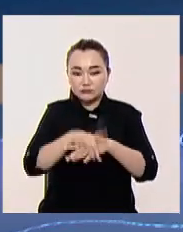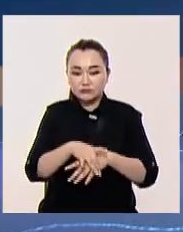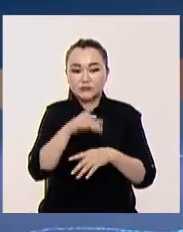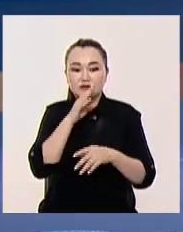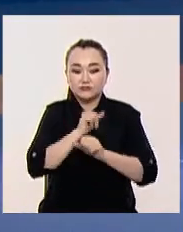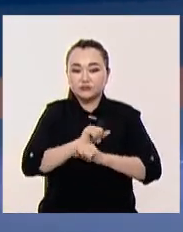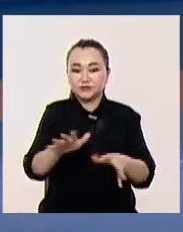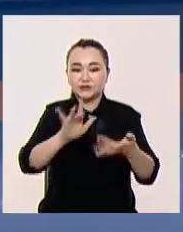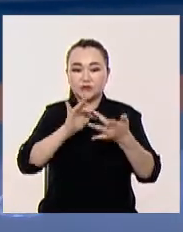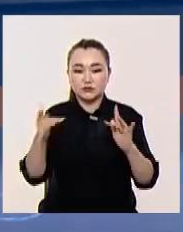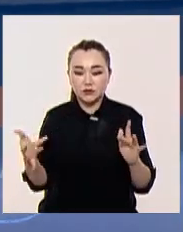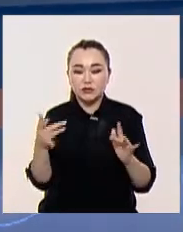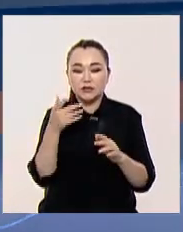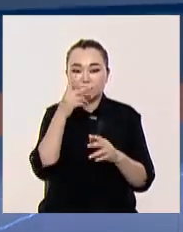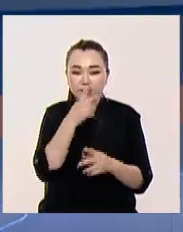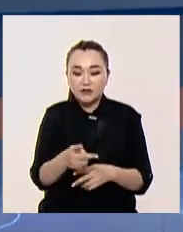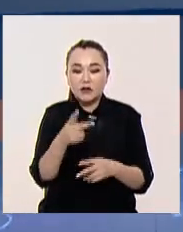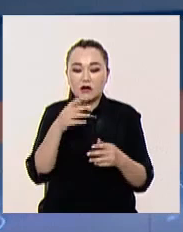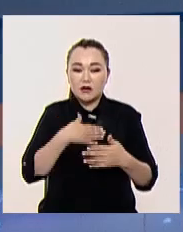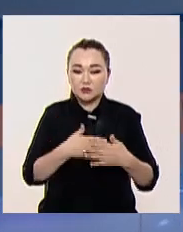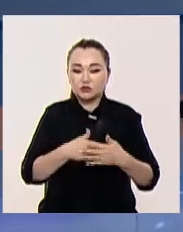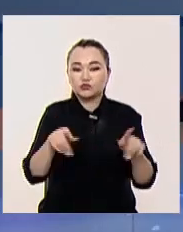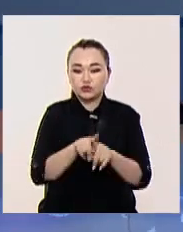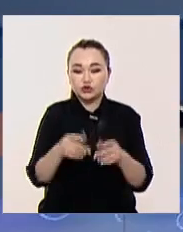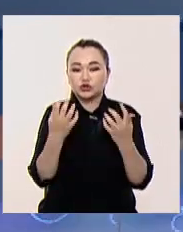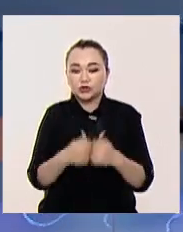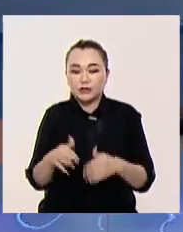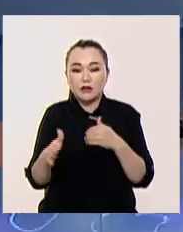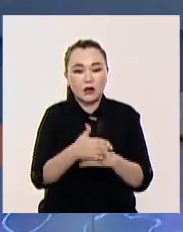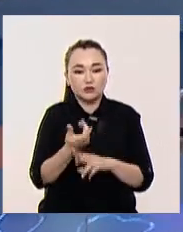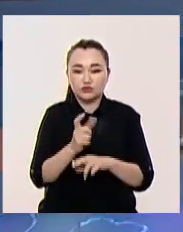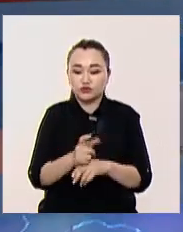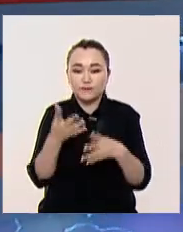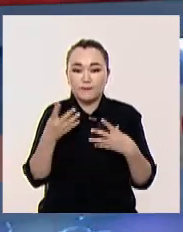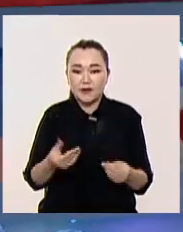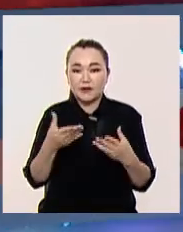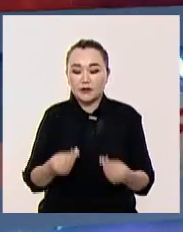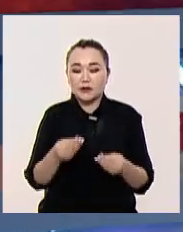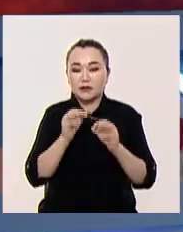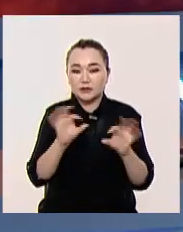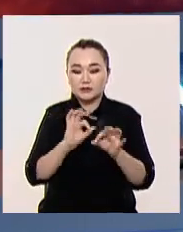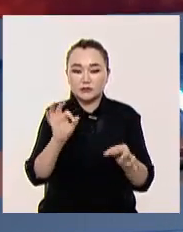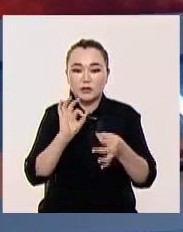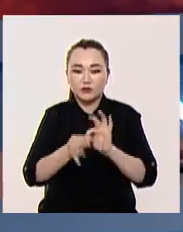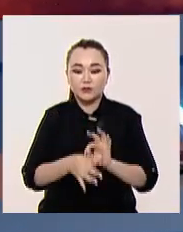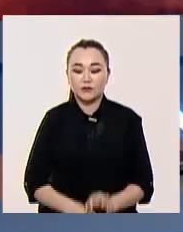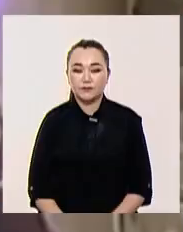облетели социальные сети. Общественники тоже считают наказание слишком мягким. Елеман Раймбеков расскажет